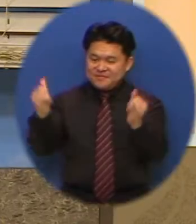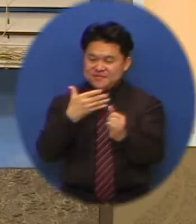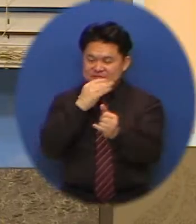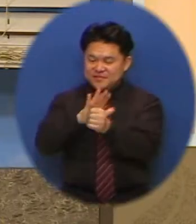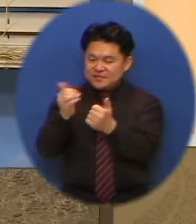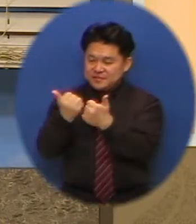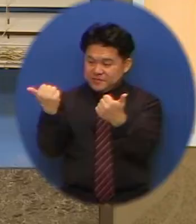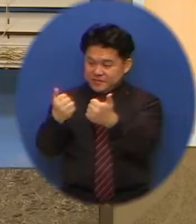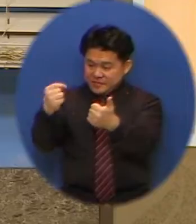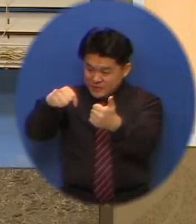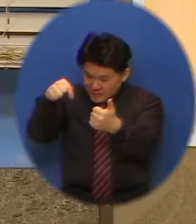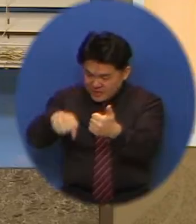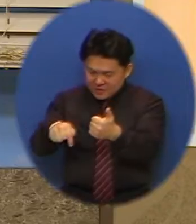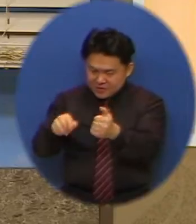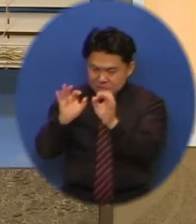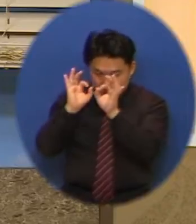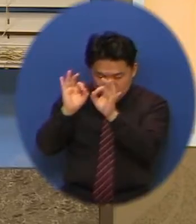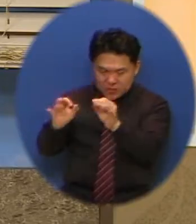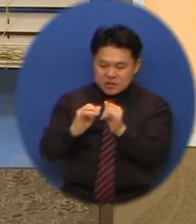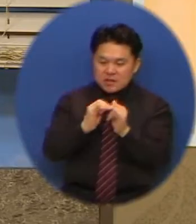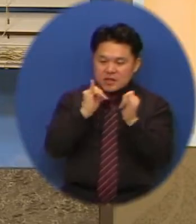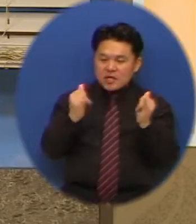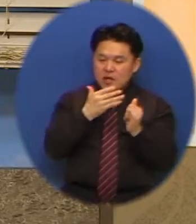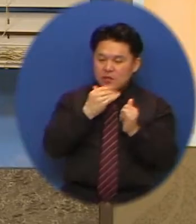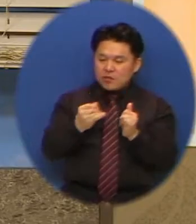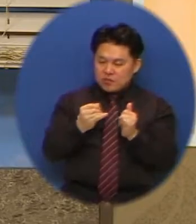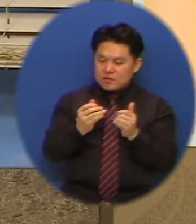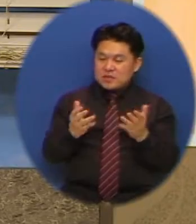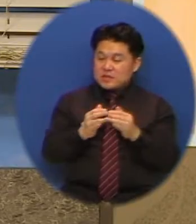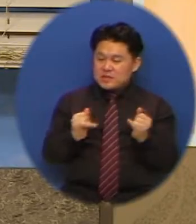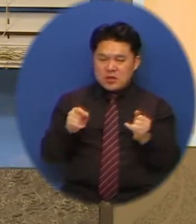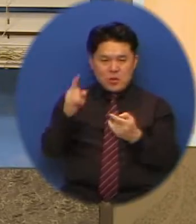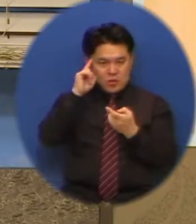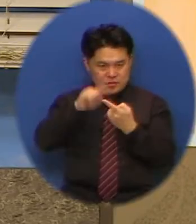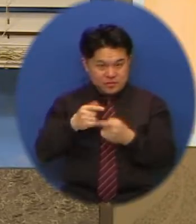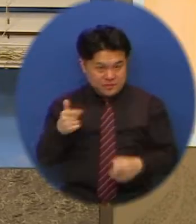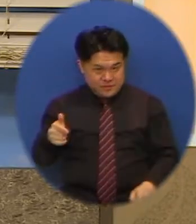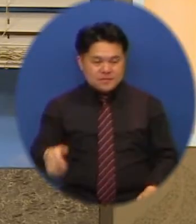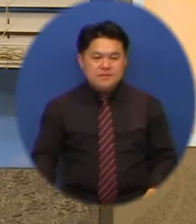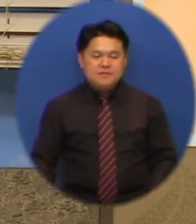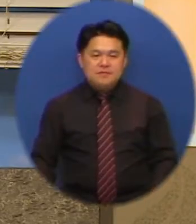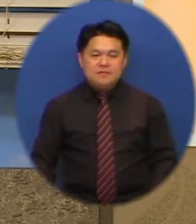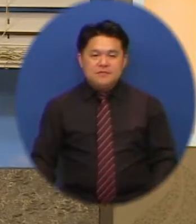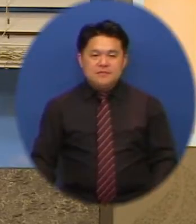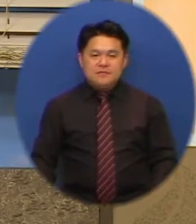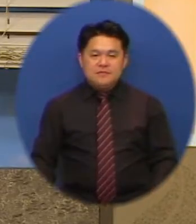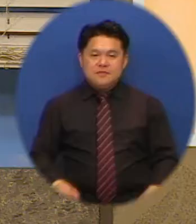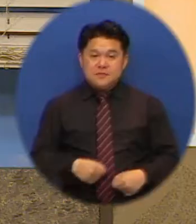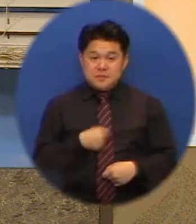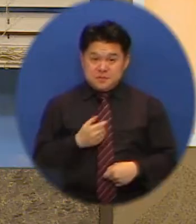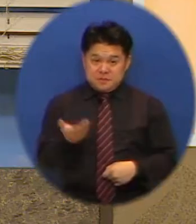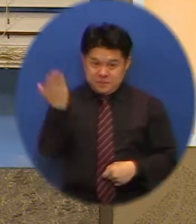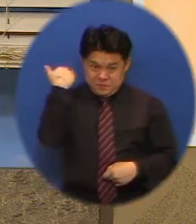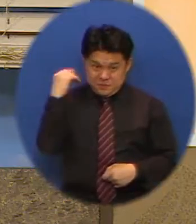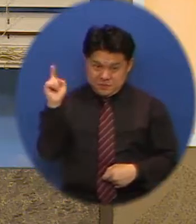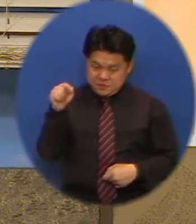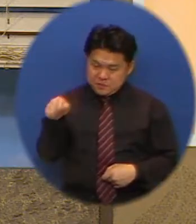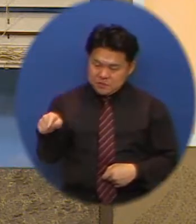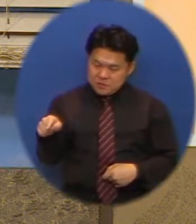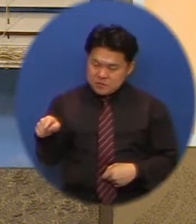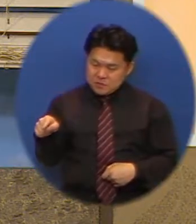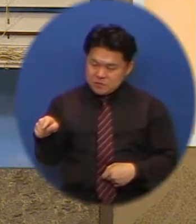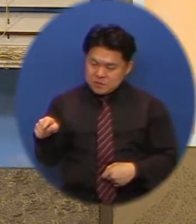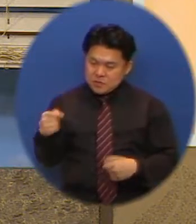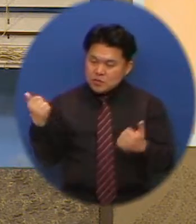그 사회복지사들, 사회복지 종사자들의 관심이 굉장히 높습니다. 근데 이제 솔직히 그동안은 사회복지